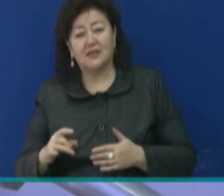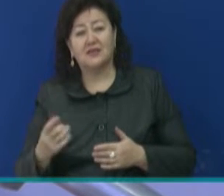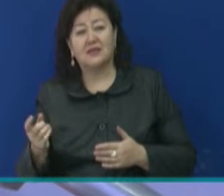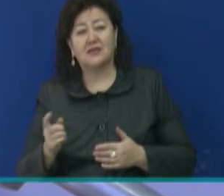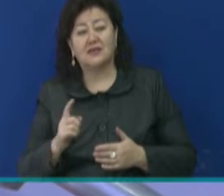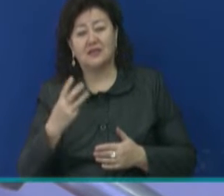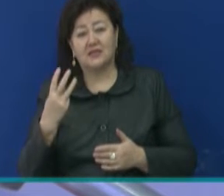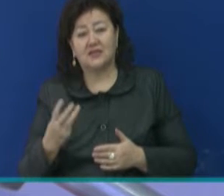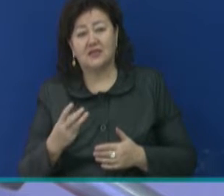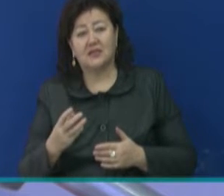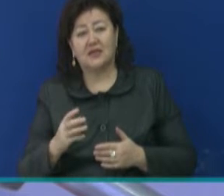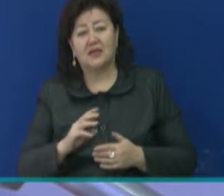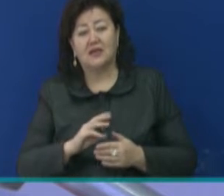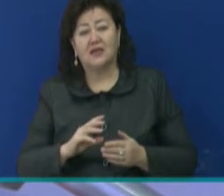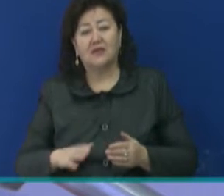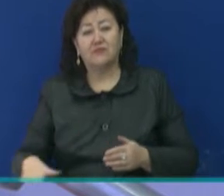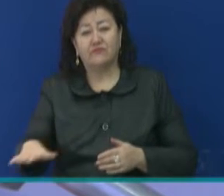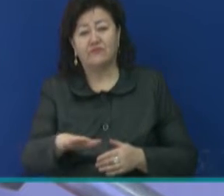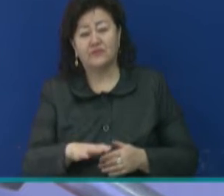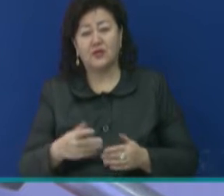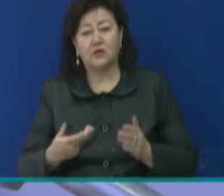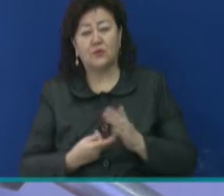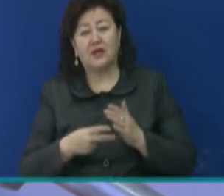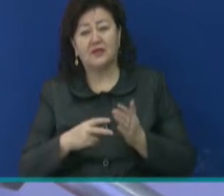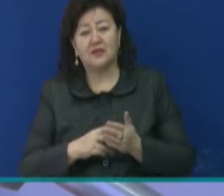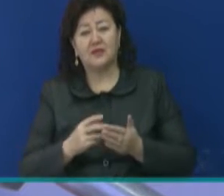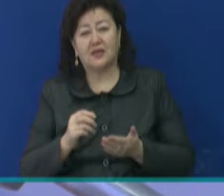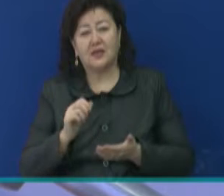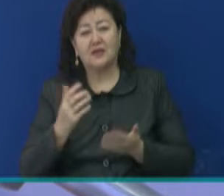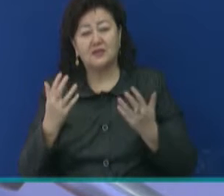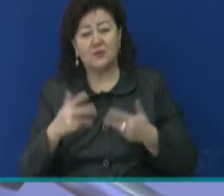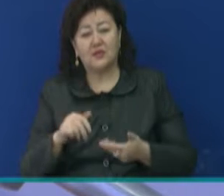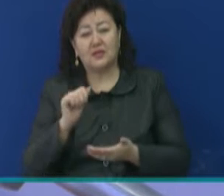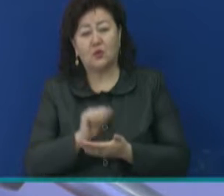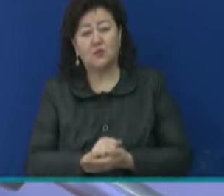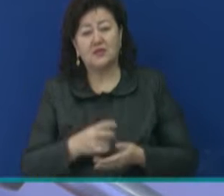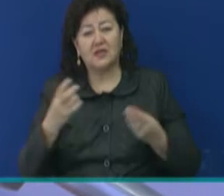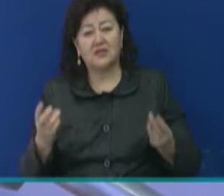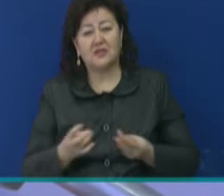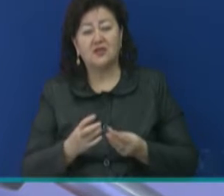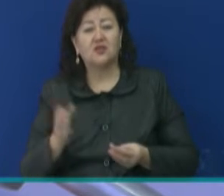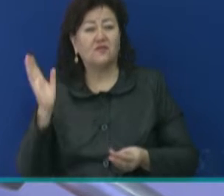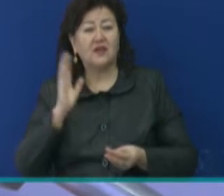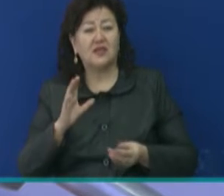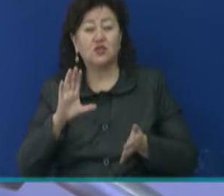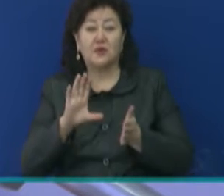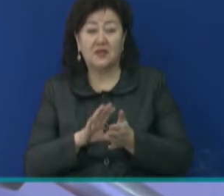требующая обеспечение разработки проекта сметных документации и далее непосредственное строительство инженерность